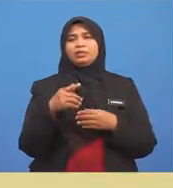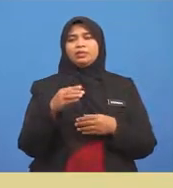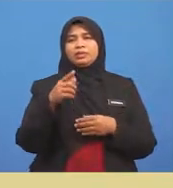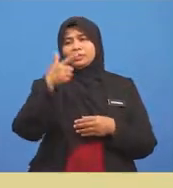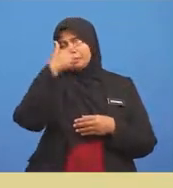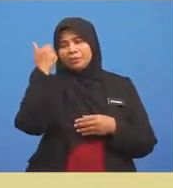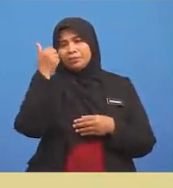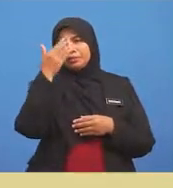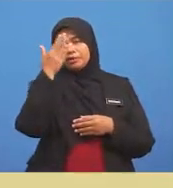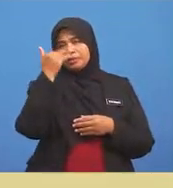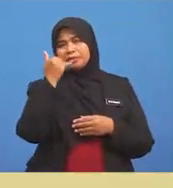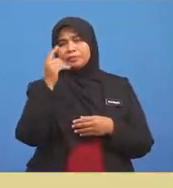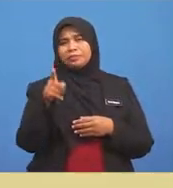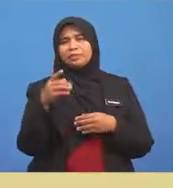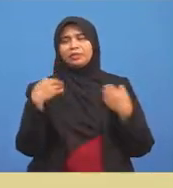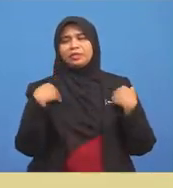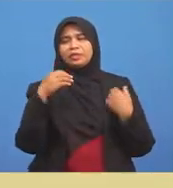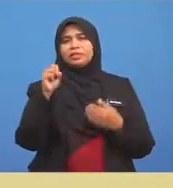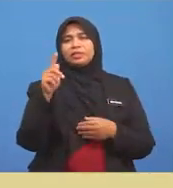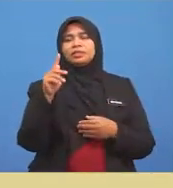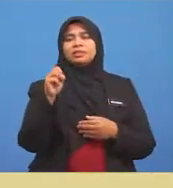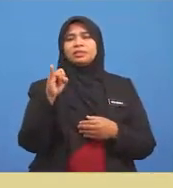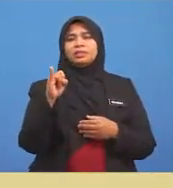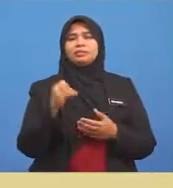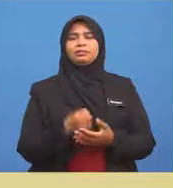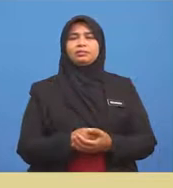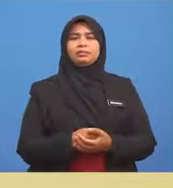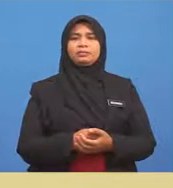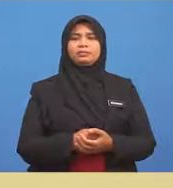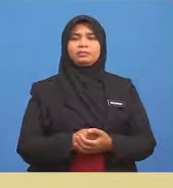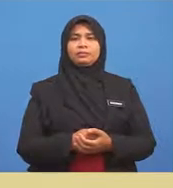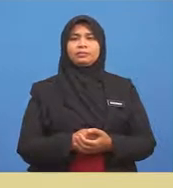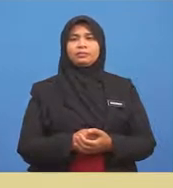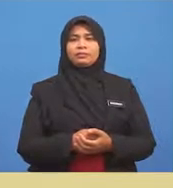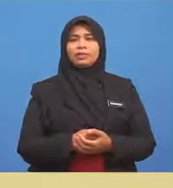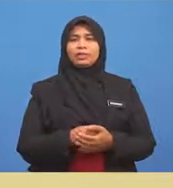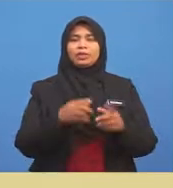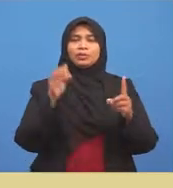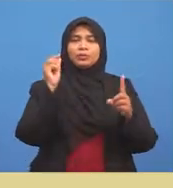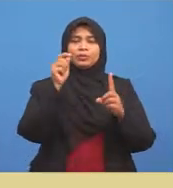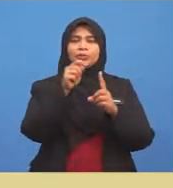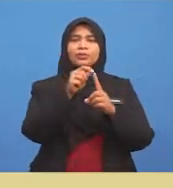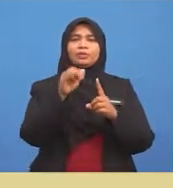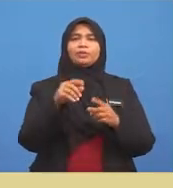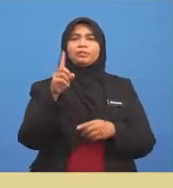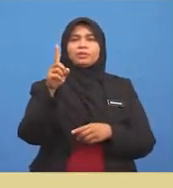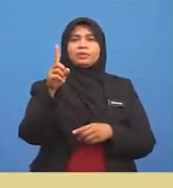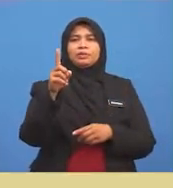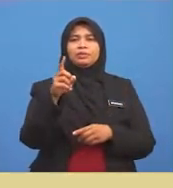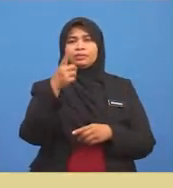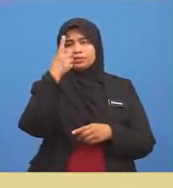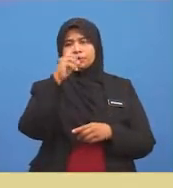saksi ketika berlaku penyerahan harta anak yatim. Tujuan yang pertama